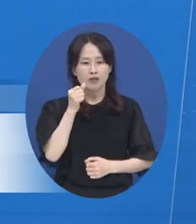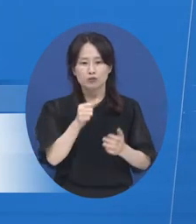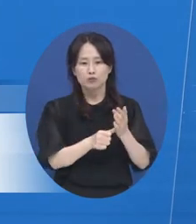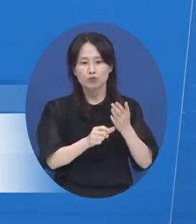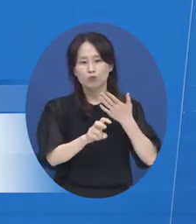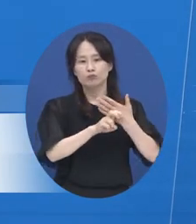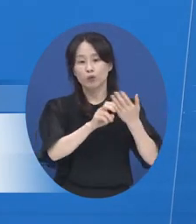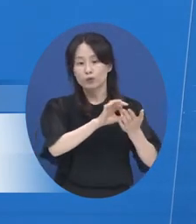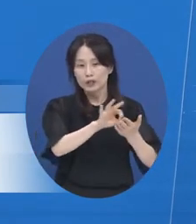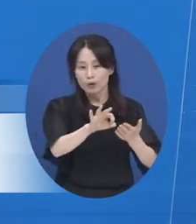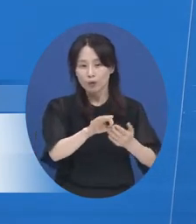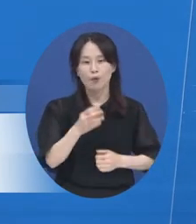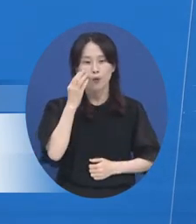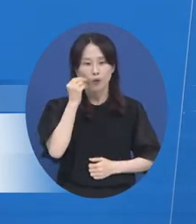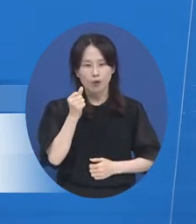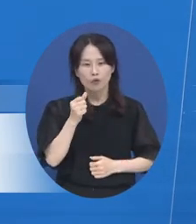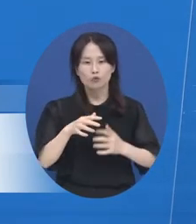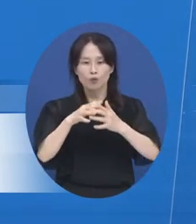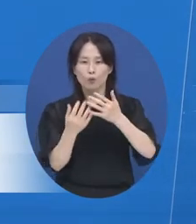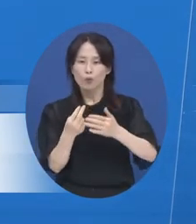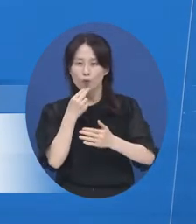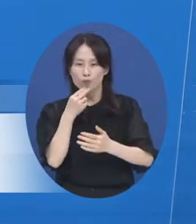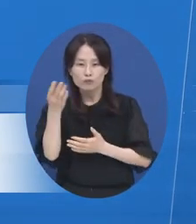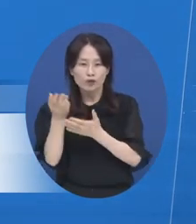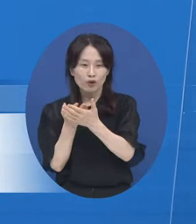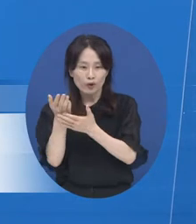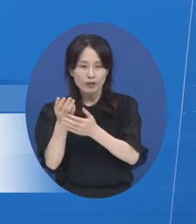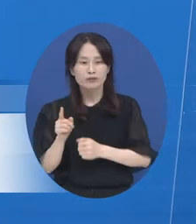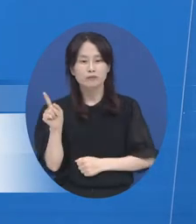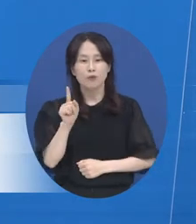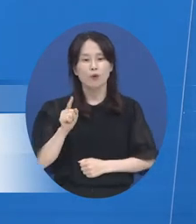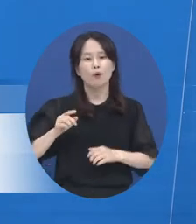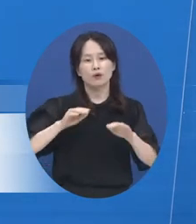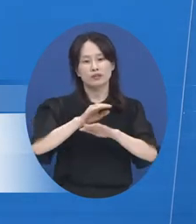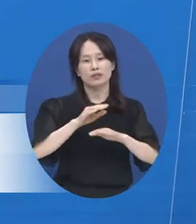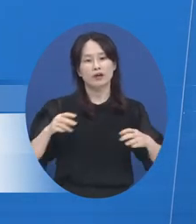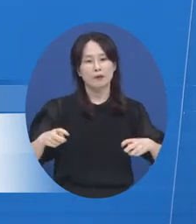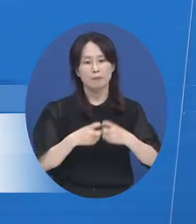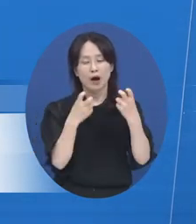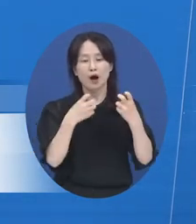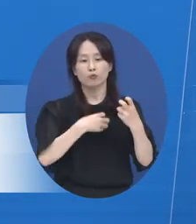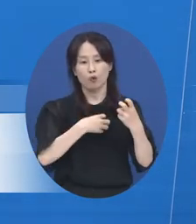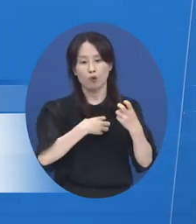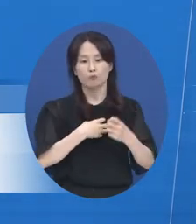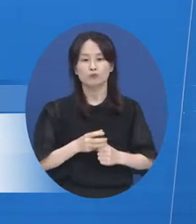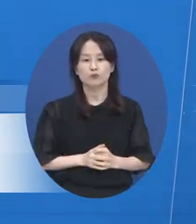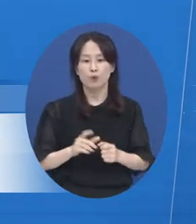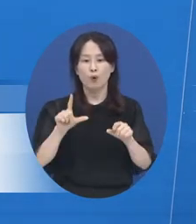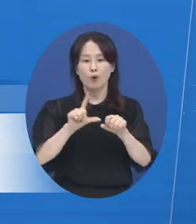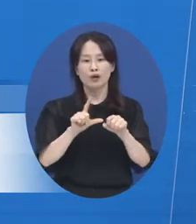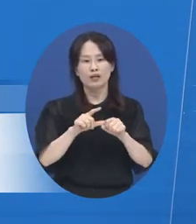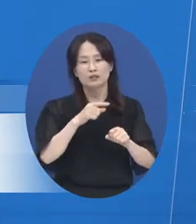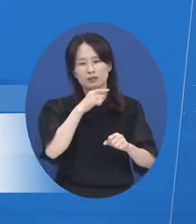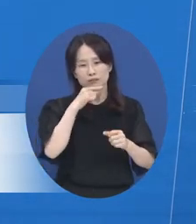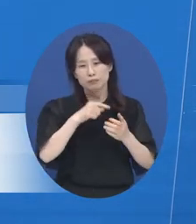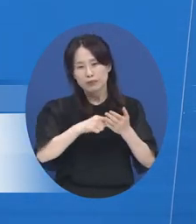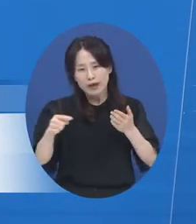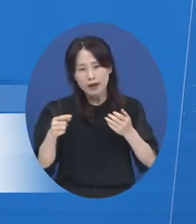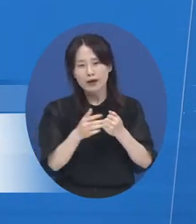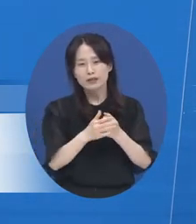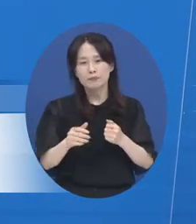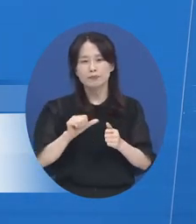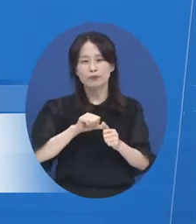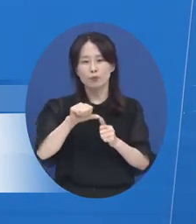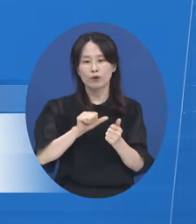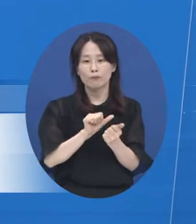제품 불법 사용과 석유의 부 자료 벌여 행위는 차량의 안전 4 걸은 물론 유해가스 배출로